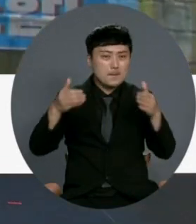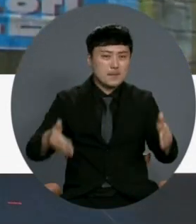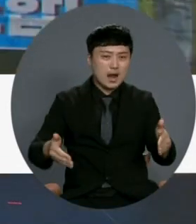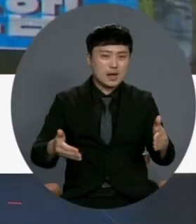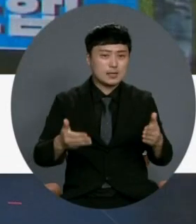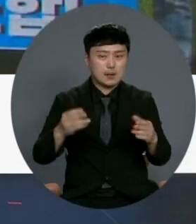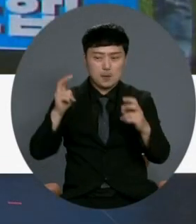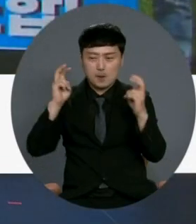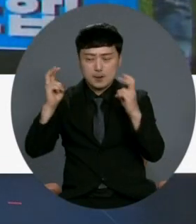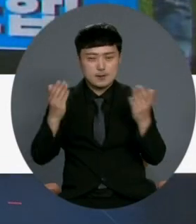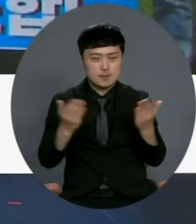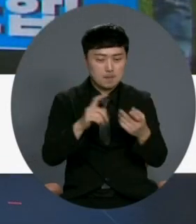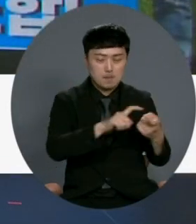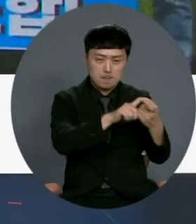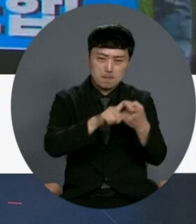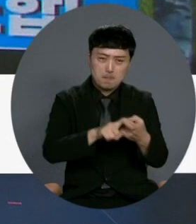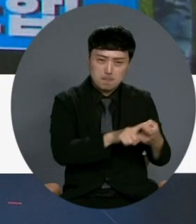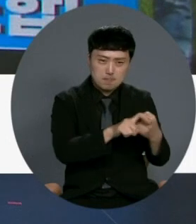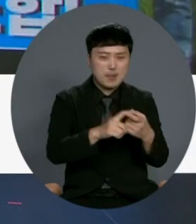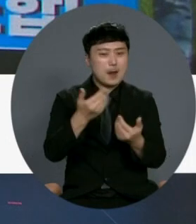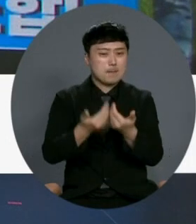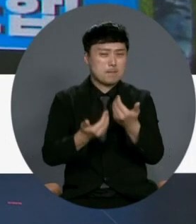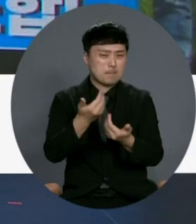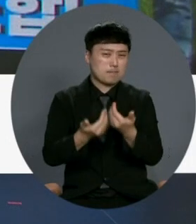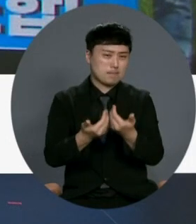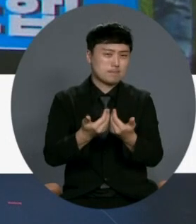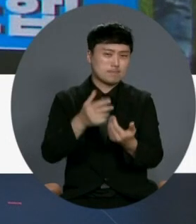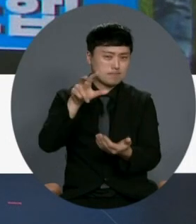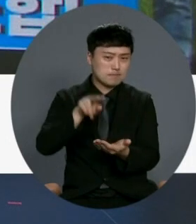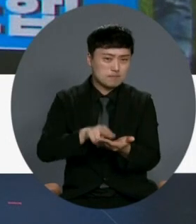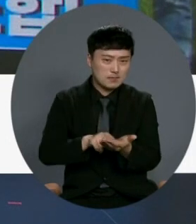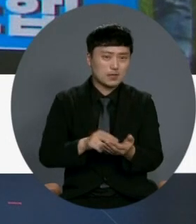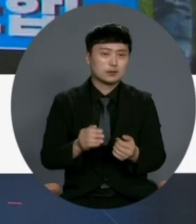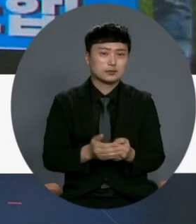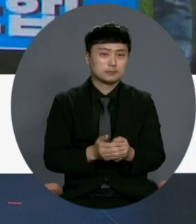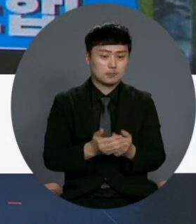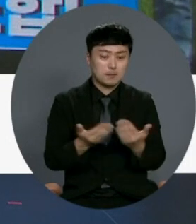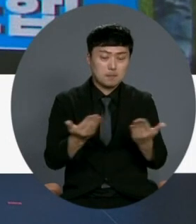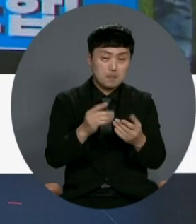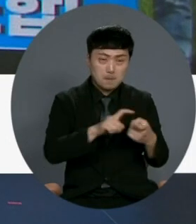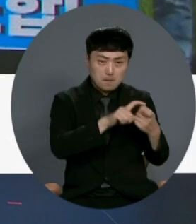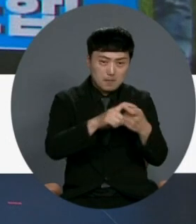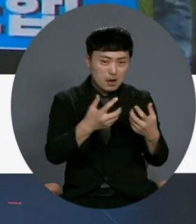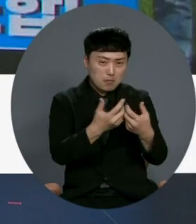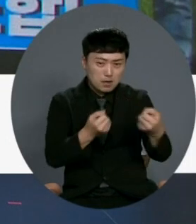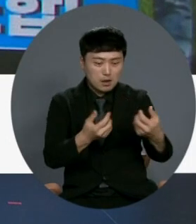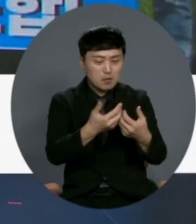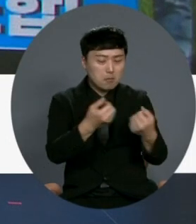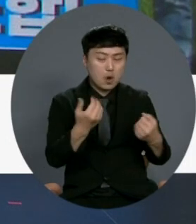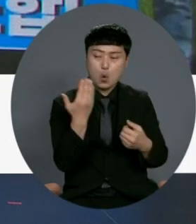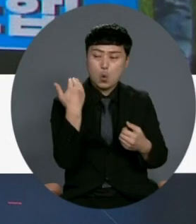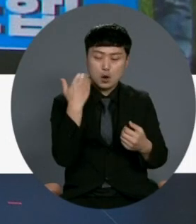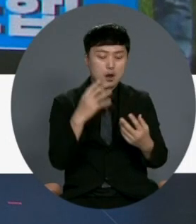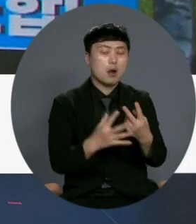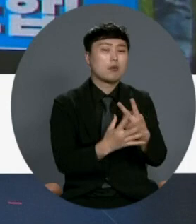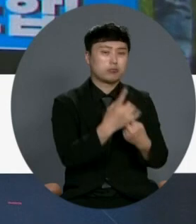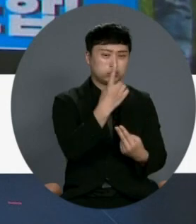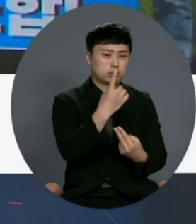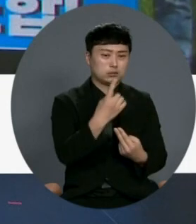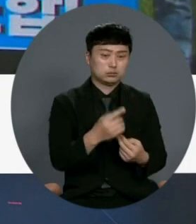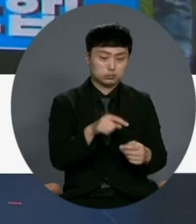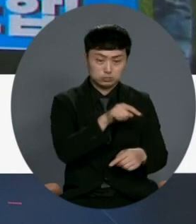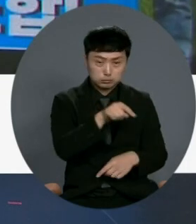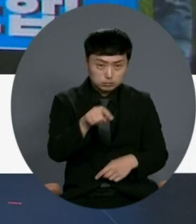대립으로 경주의 오랜 노동 현안이었습니다. 노동조합까지 나뉘어 분열해 오다가 최근에 통합을 선택했는데요. 두